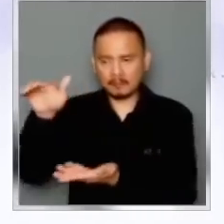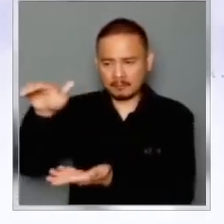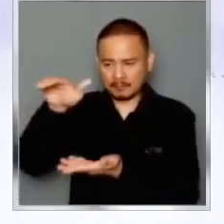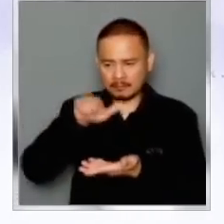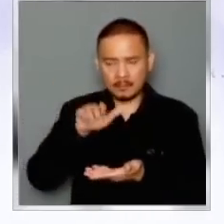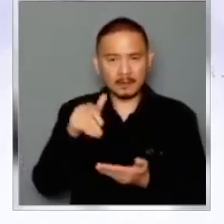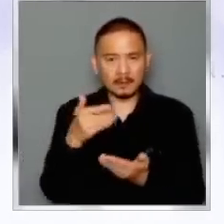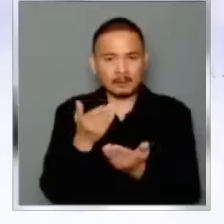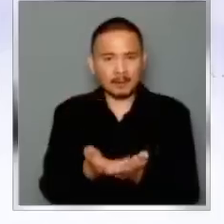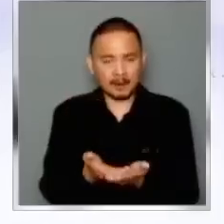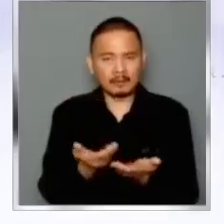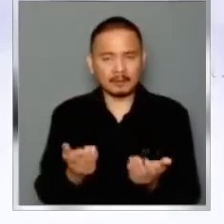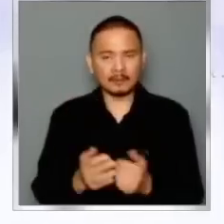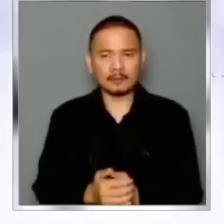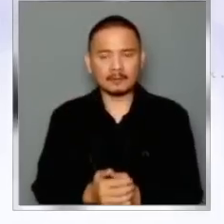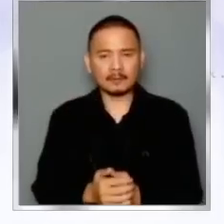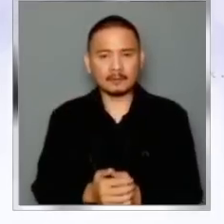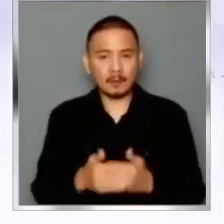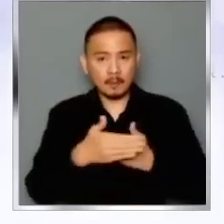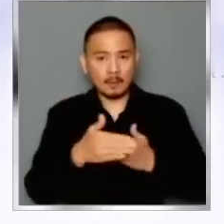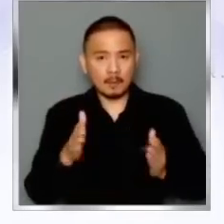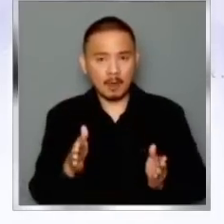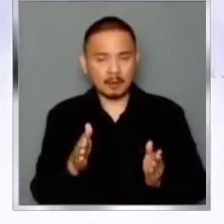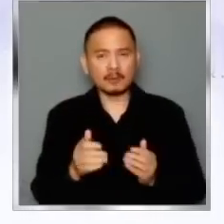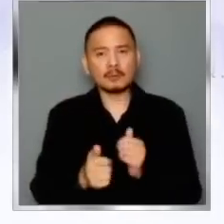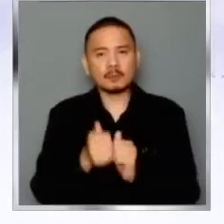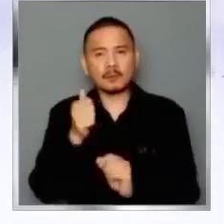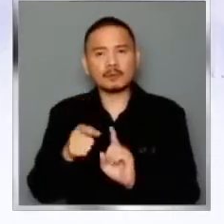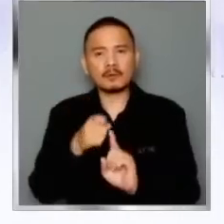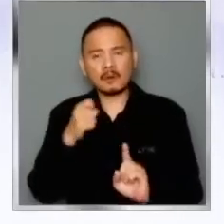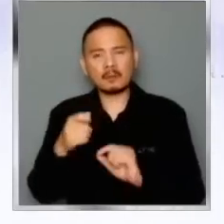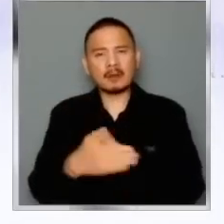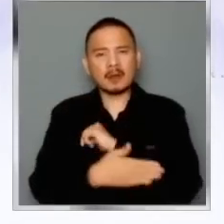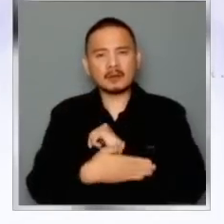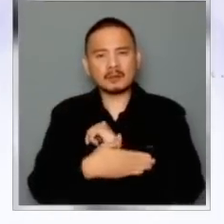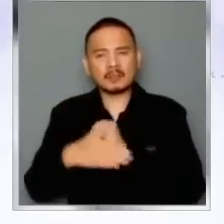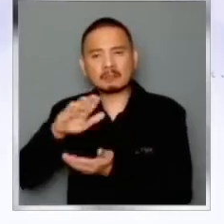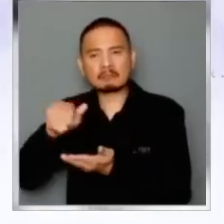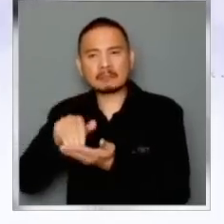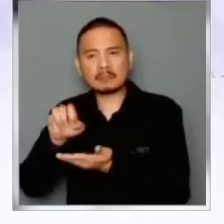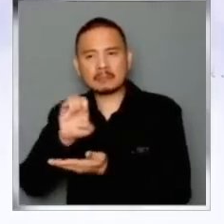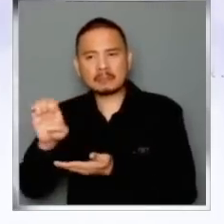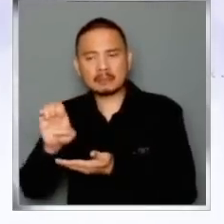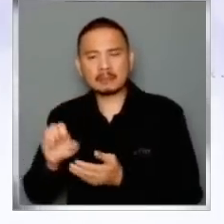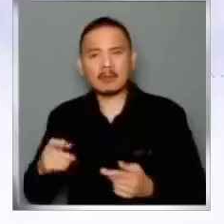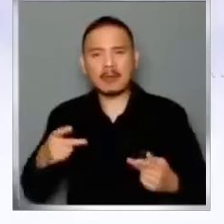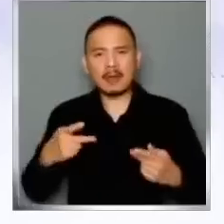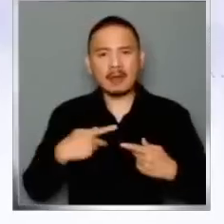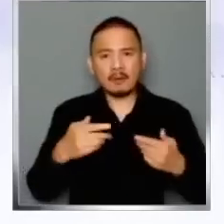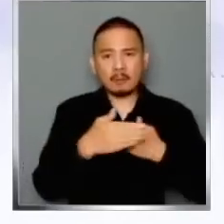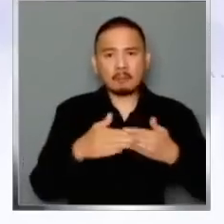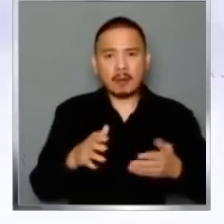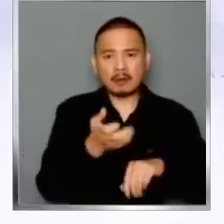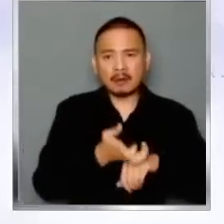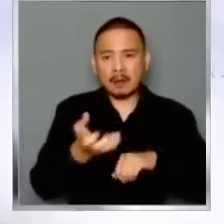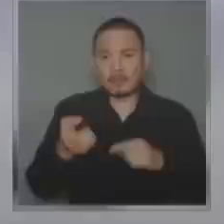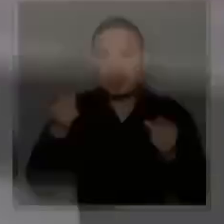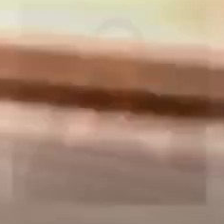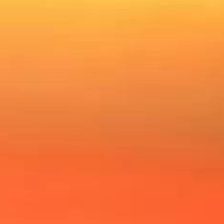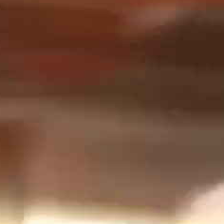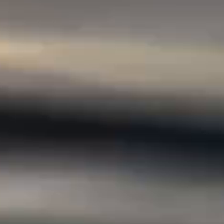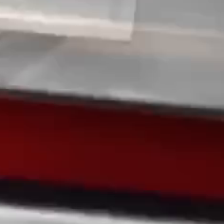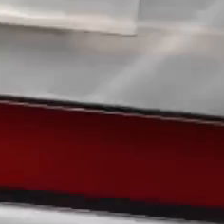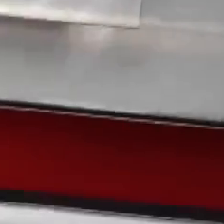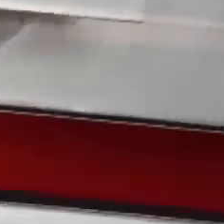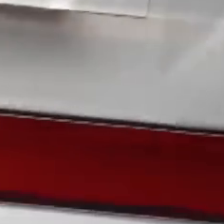mga Kahong ito na galing sa Middle East na Pasama po sa balikbayan box scam nakatutok si JP sano